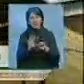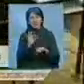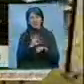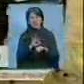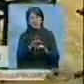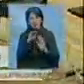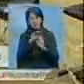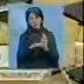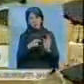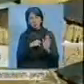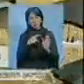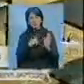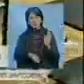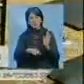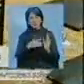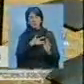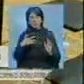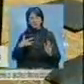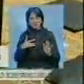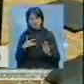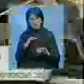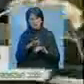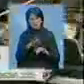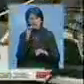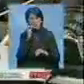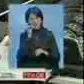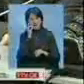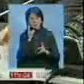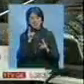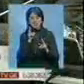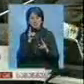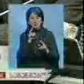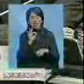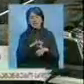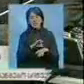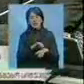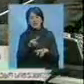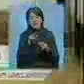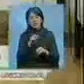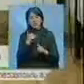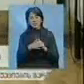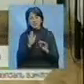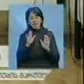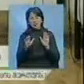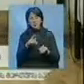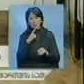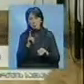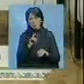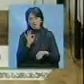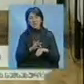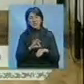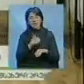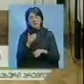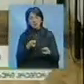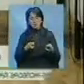დაავადებათა ნუსხაში გულსის ძარღვთა ფილტვის დაავადებები, დიაბეტი და სიმსივნეა. დაავადებათა კონტროლის ცენტრის ხელმძღვანელი ამბობს, რომ